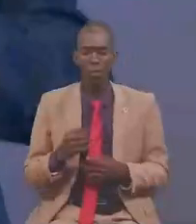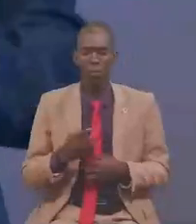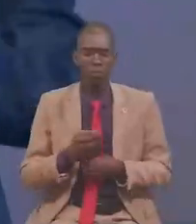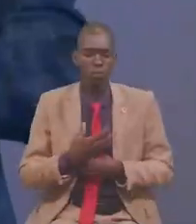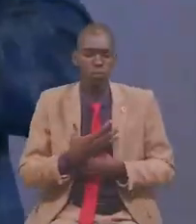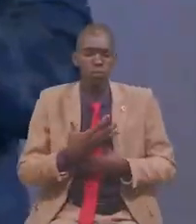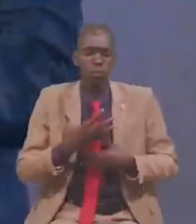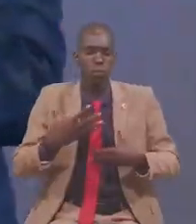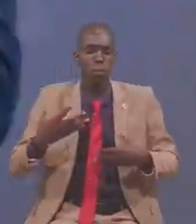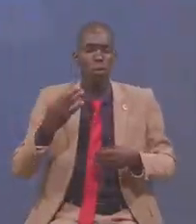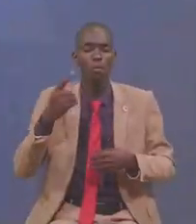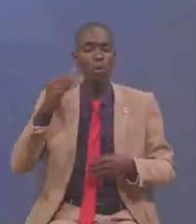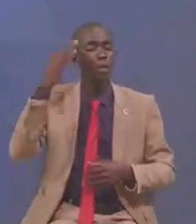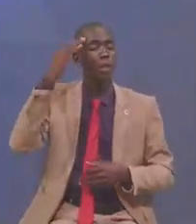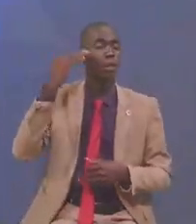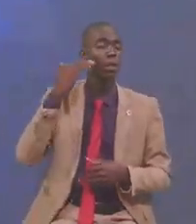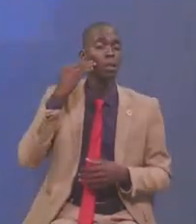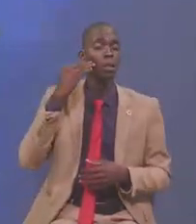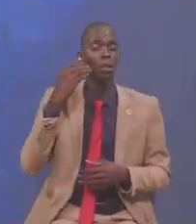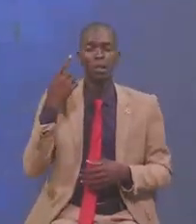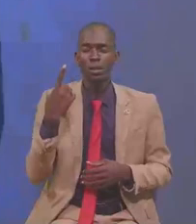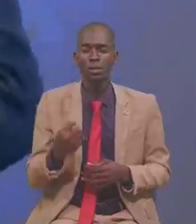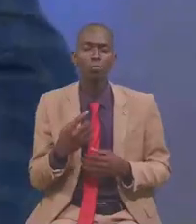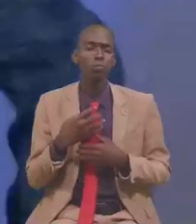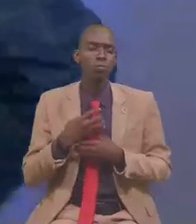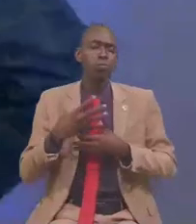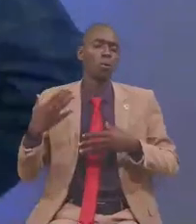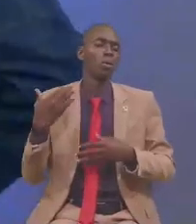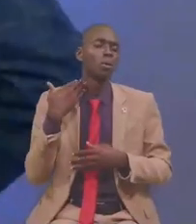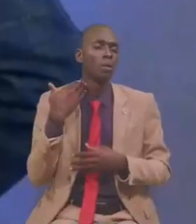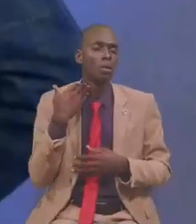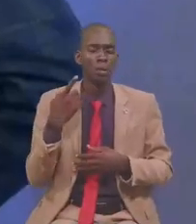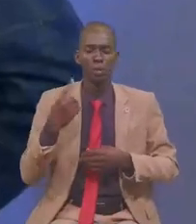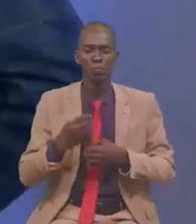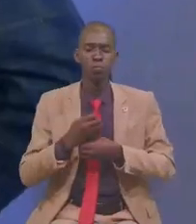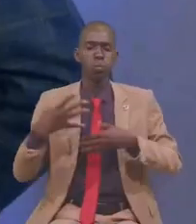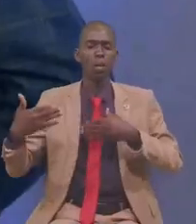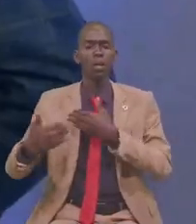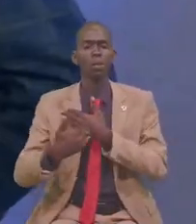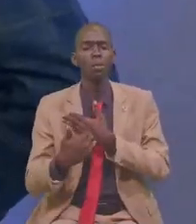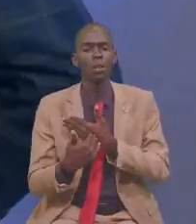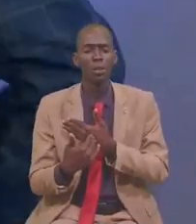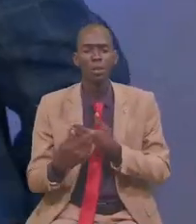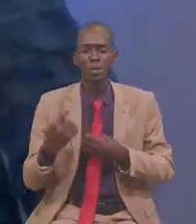L'enflement de la tête, le goitre, la bosse, l'hernie,